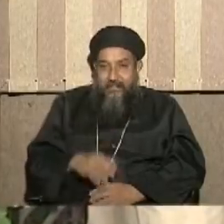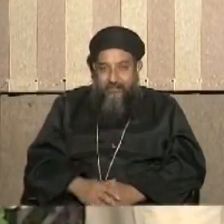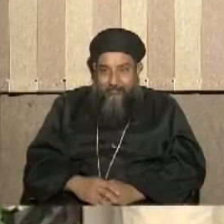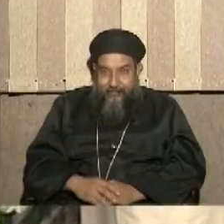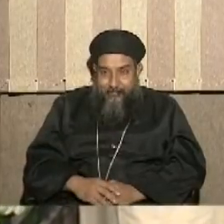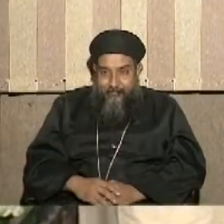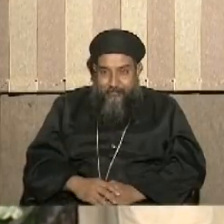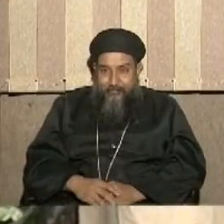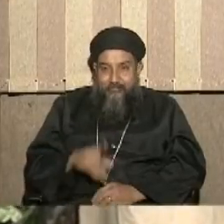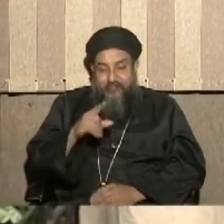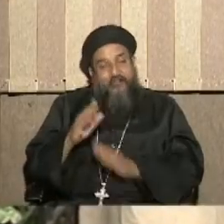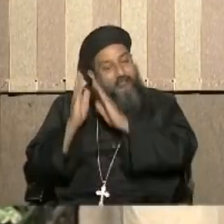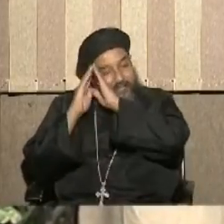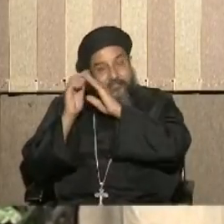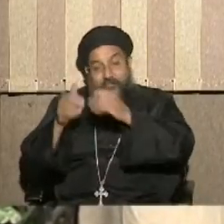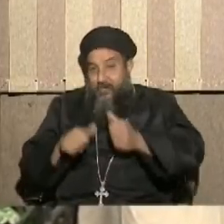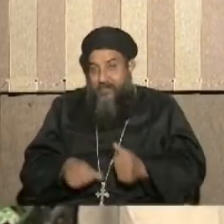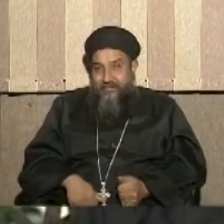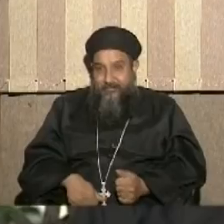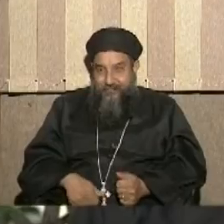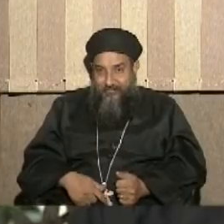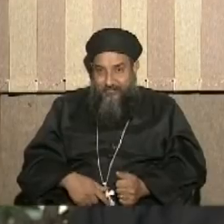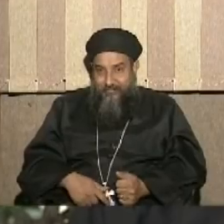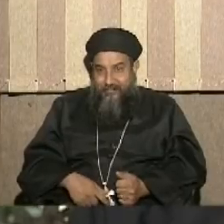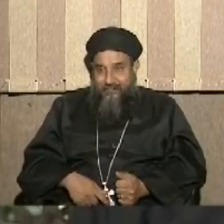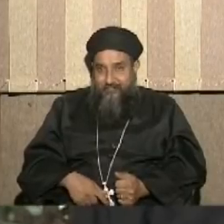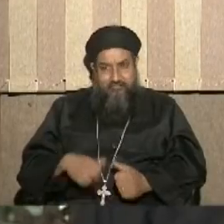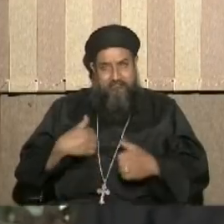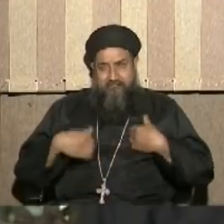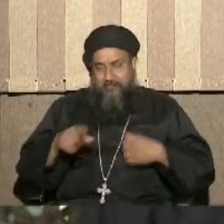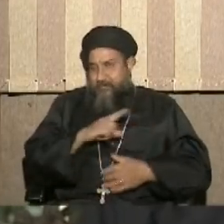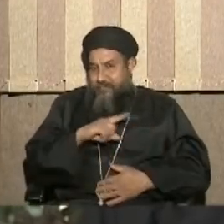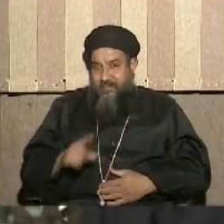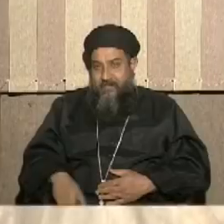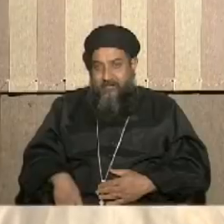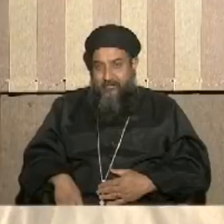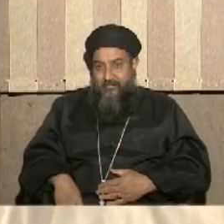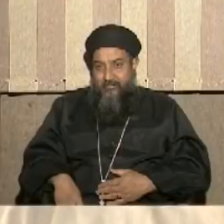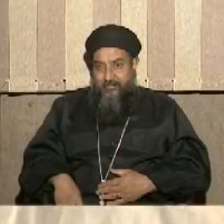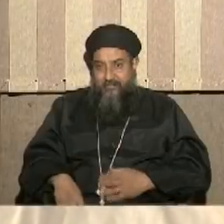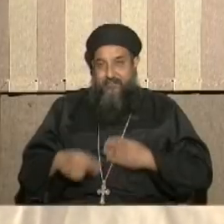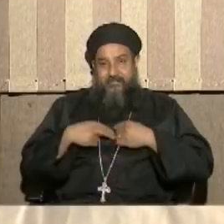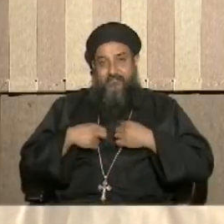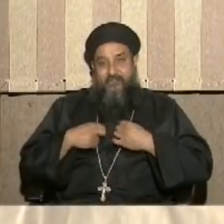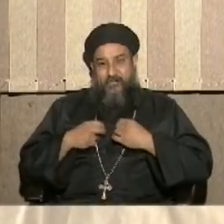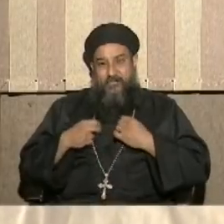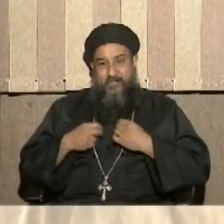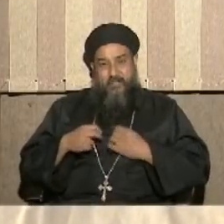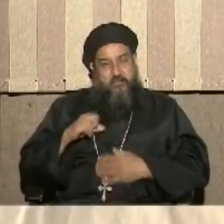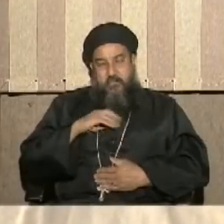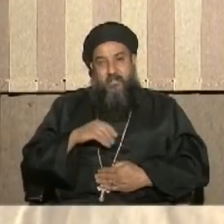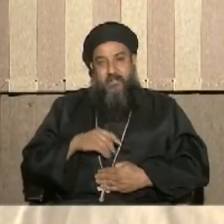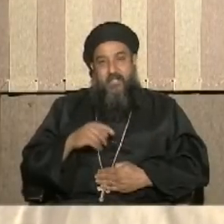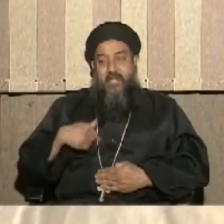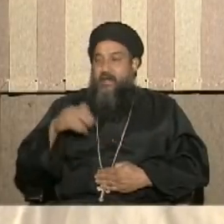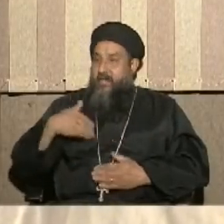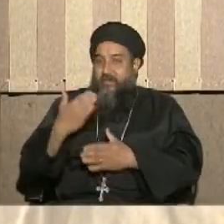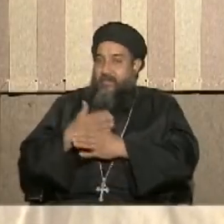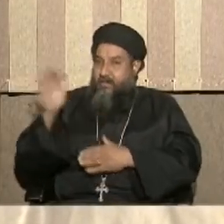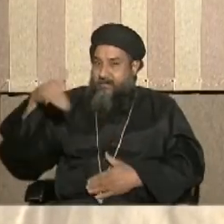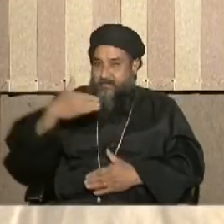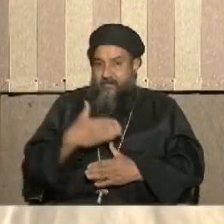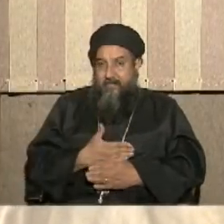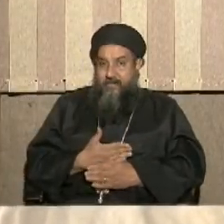السماوات. ان شاء الله تكونوا نمتوا كويس. انتوا مش متضايقين من الهدوم دي؟ يا ابانا احنا قلنا لقدسك امبارح ان احنا جايين